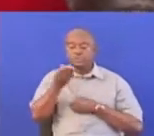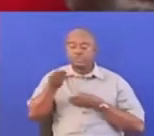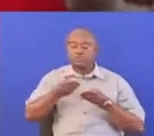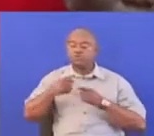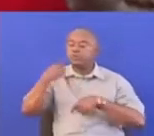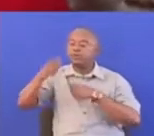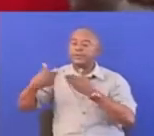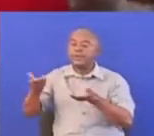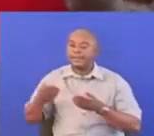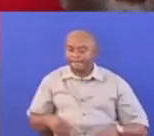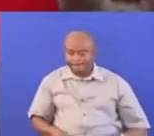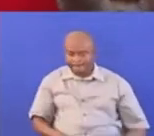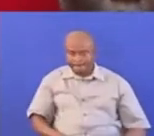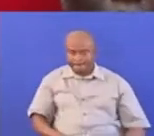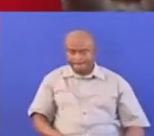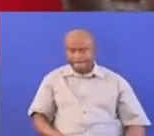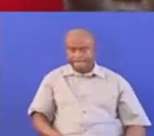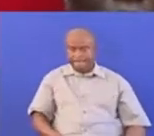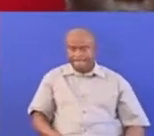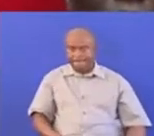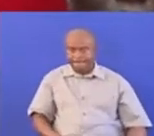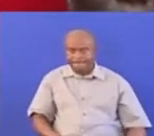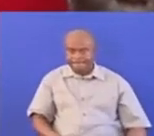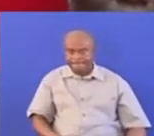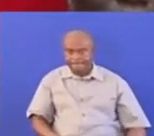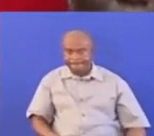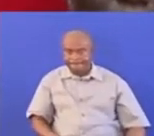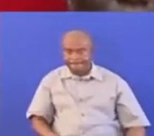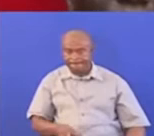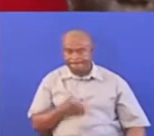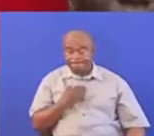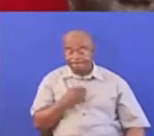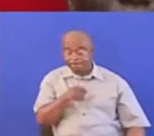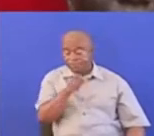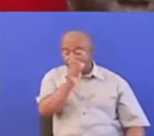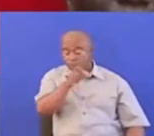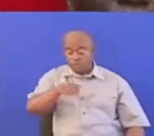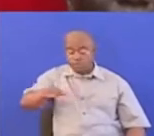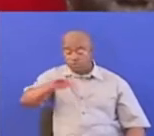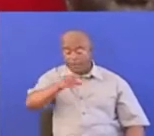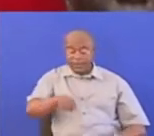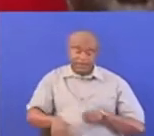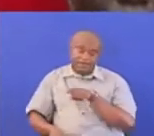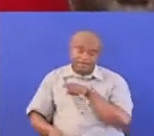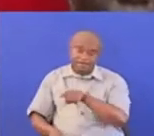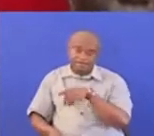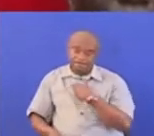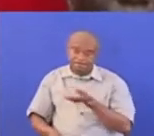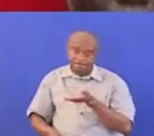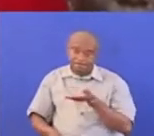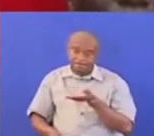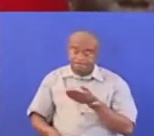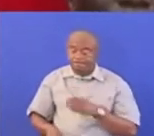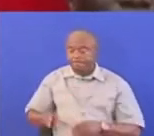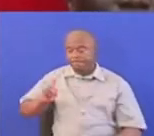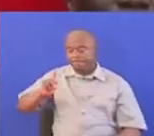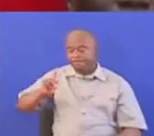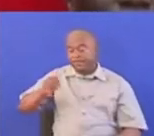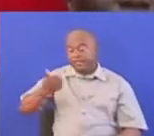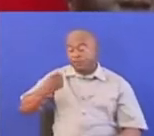kuendelea. Mheshimiwa spika, wananchi wa maeneo ambayo Kigosi ilikuwa